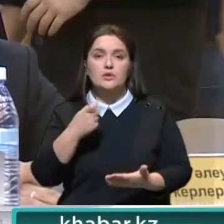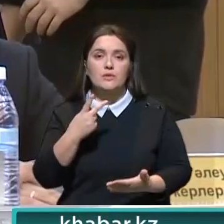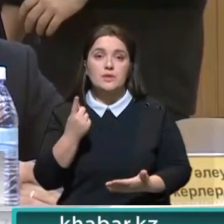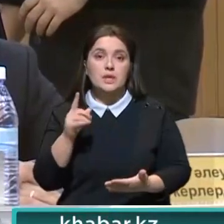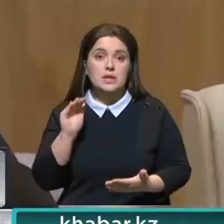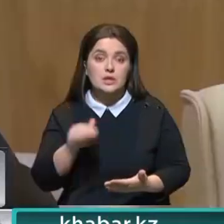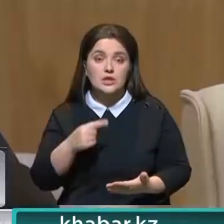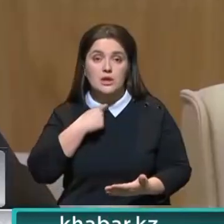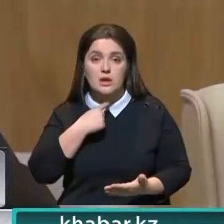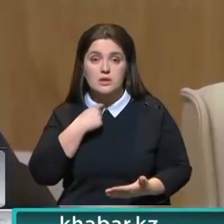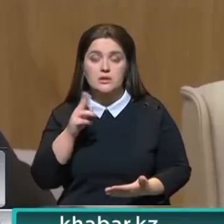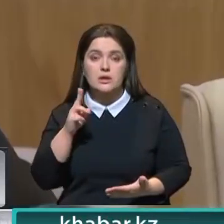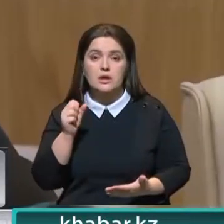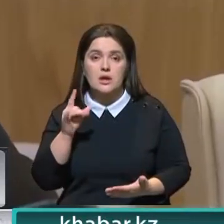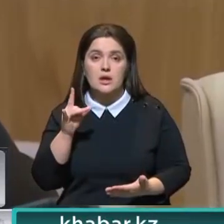собрана